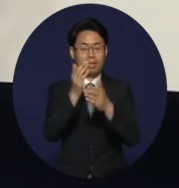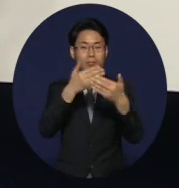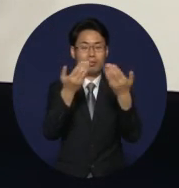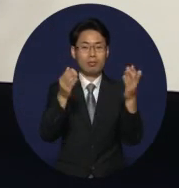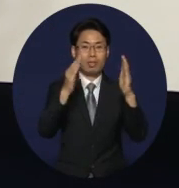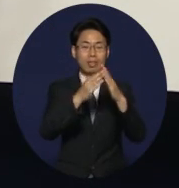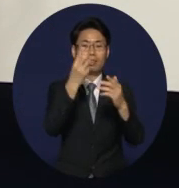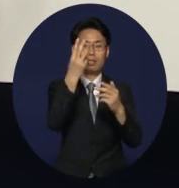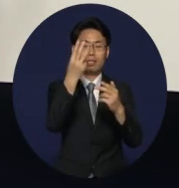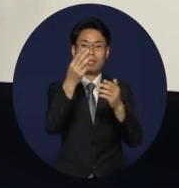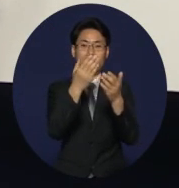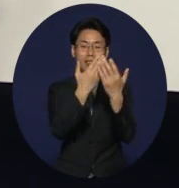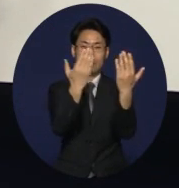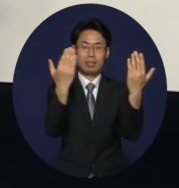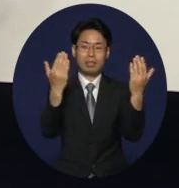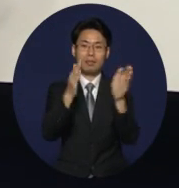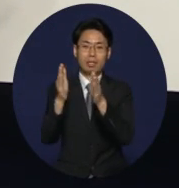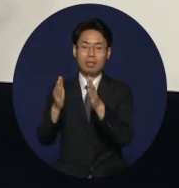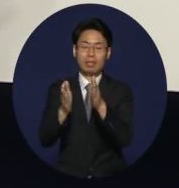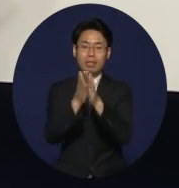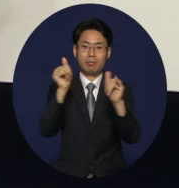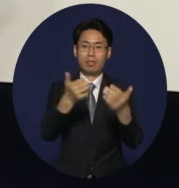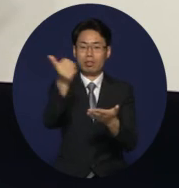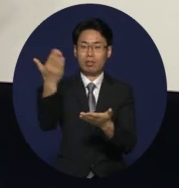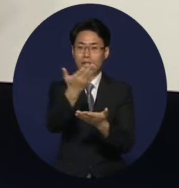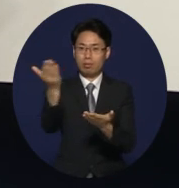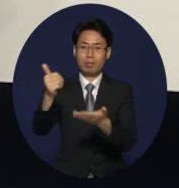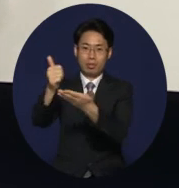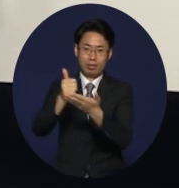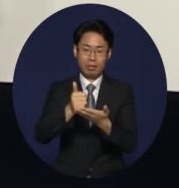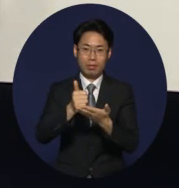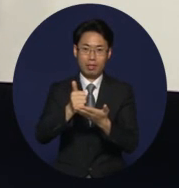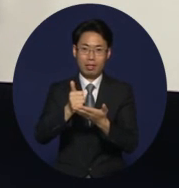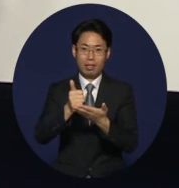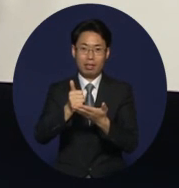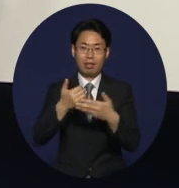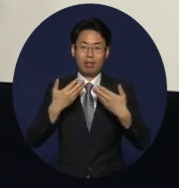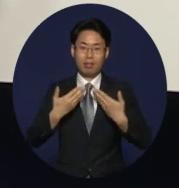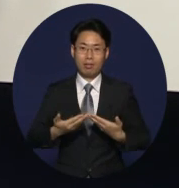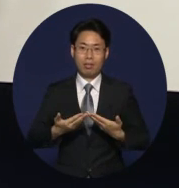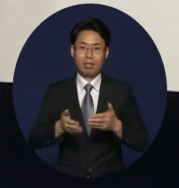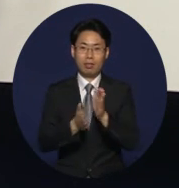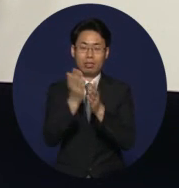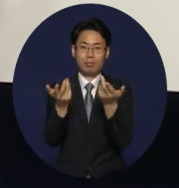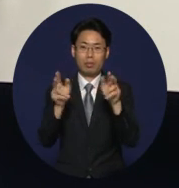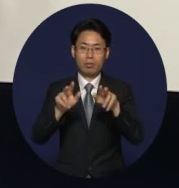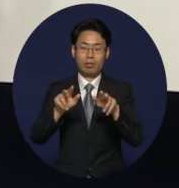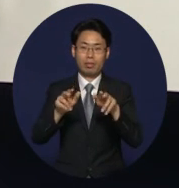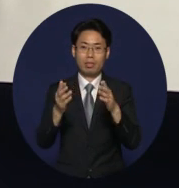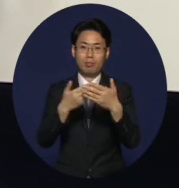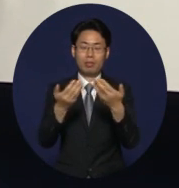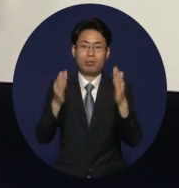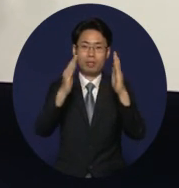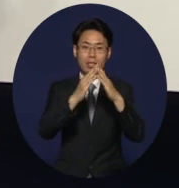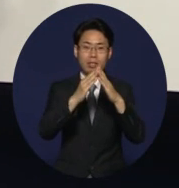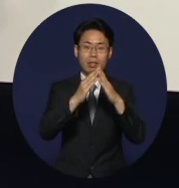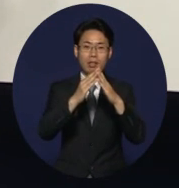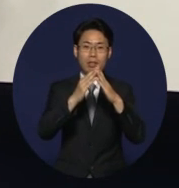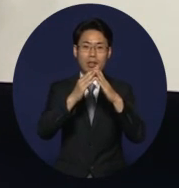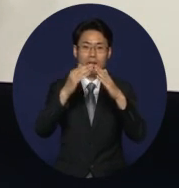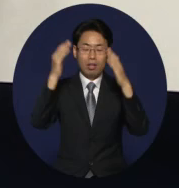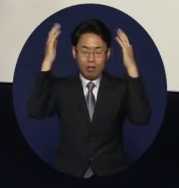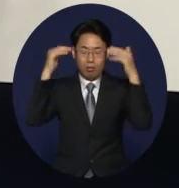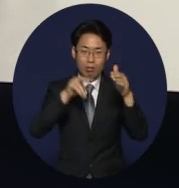포항시립미술관에서 세 가지 전시를 마련해 시민 여러분들을 초대합니다. 한적한 도심 속 공원에 위치한 미술관에서 한여름